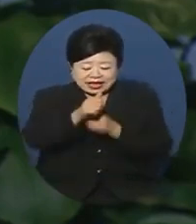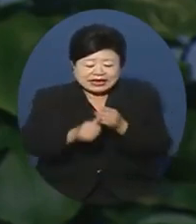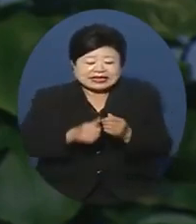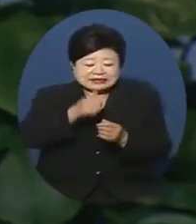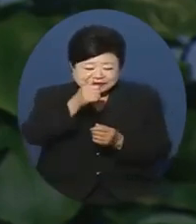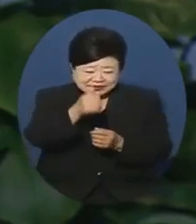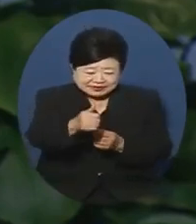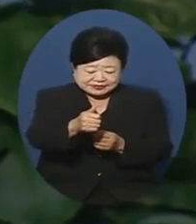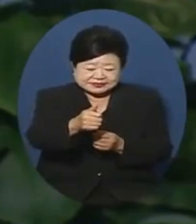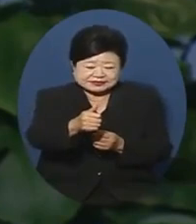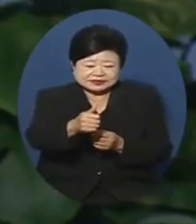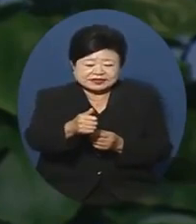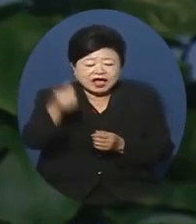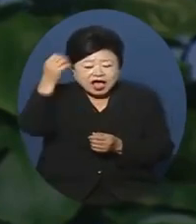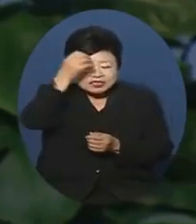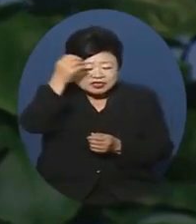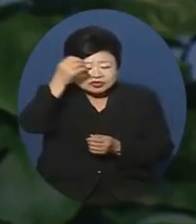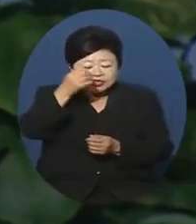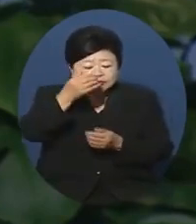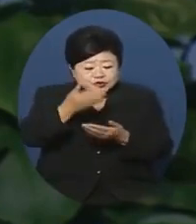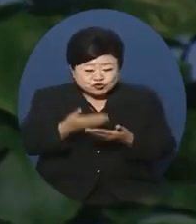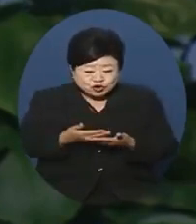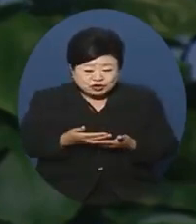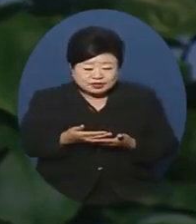하나님이 성경에 주는